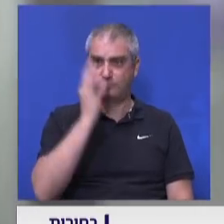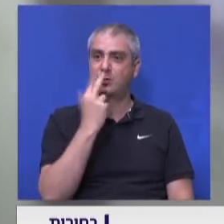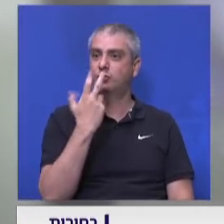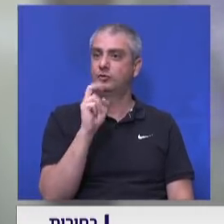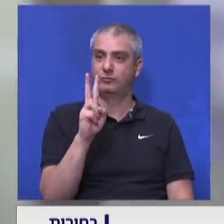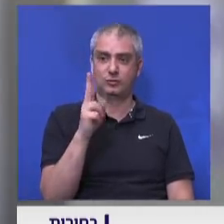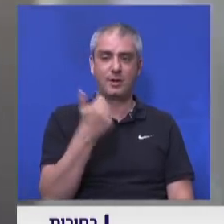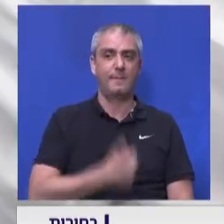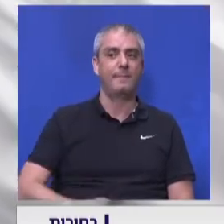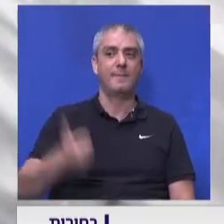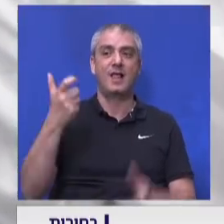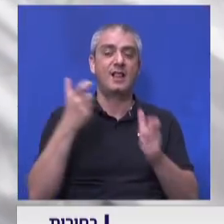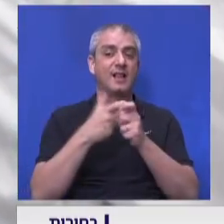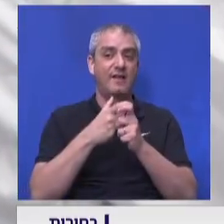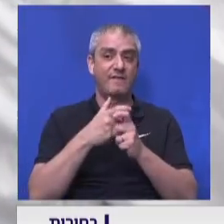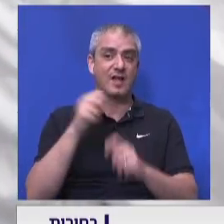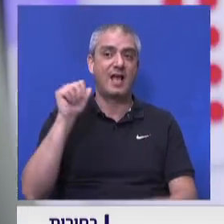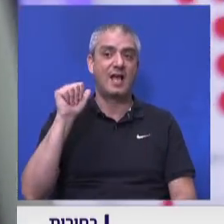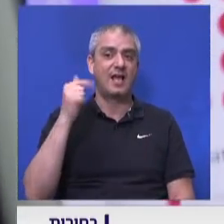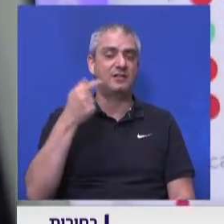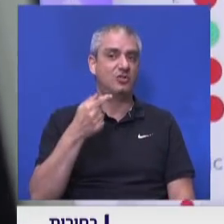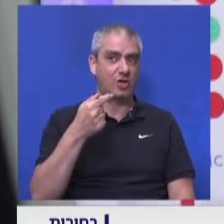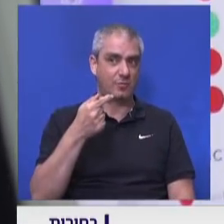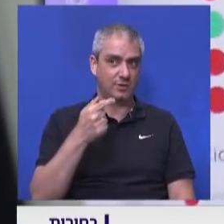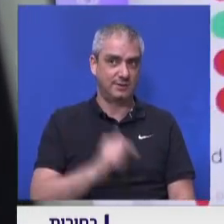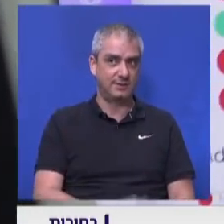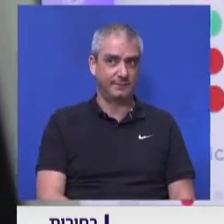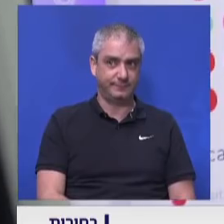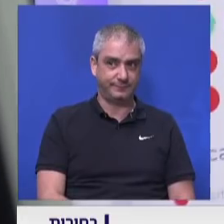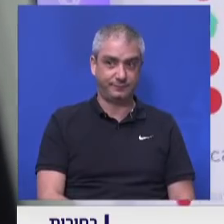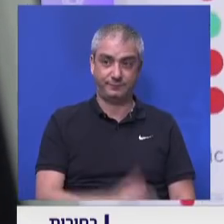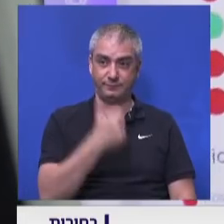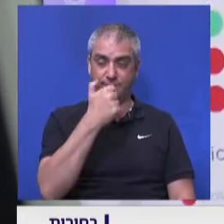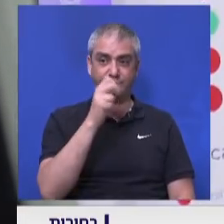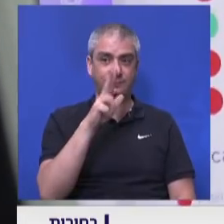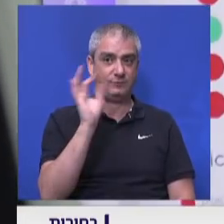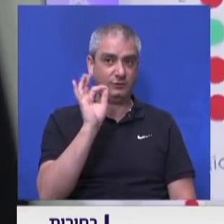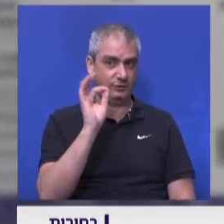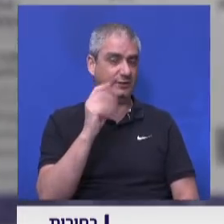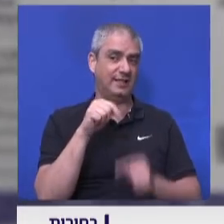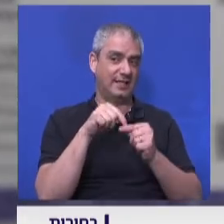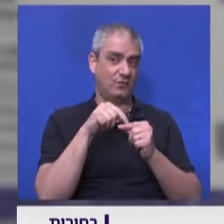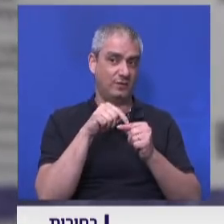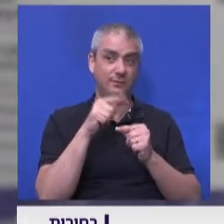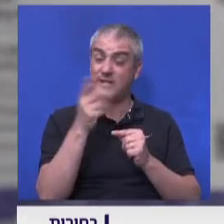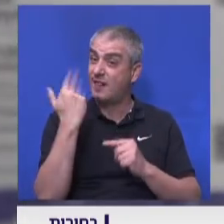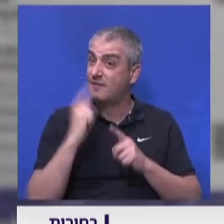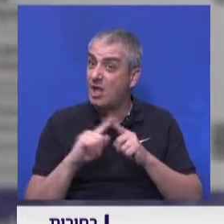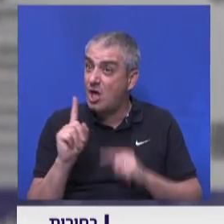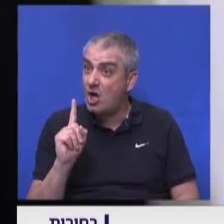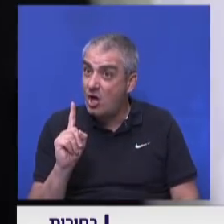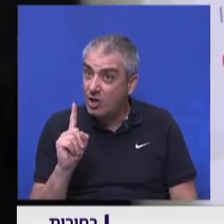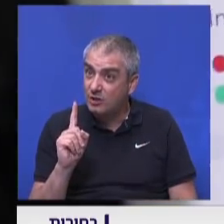32, מנכ"ל חברת 8genomics. 68% חיובים. זה לפני חודש